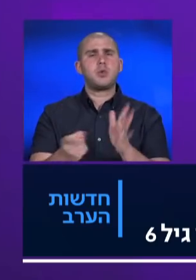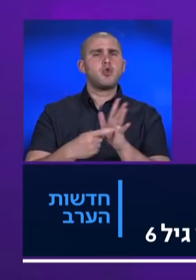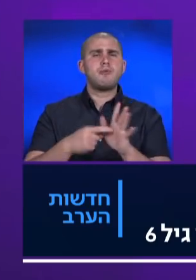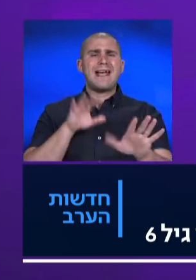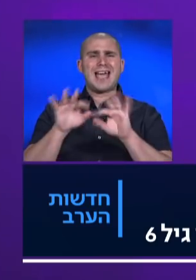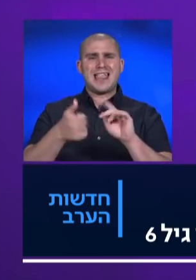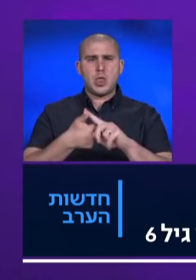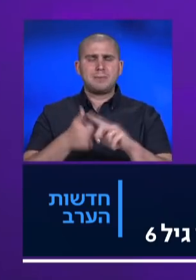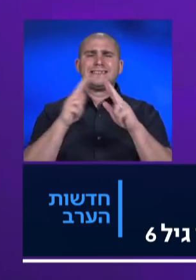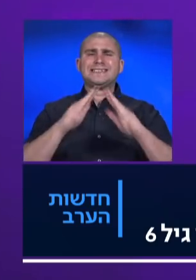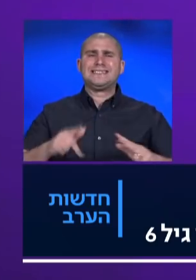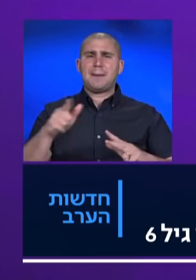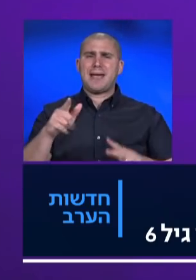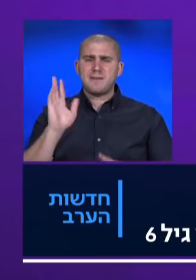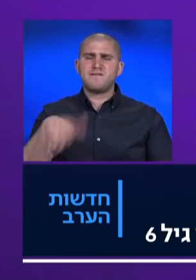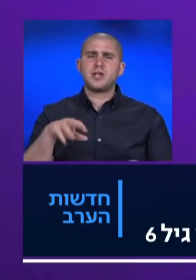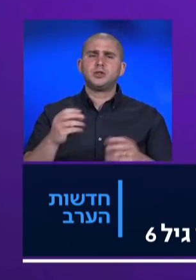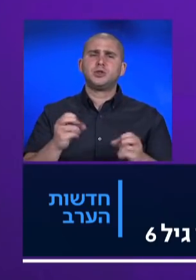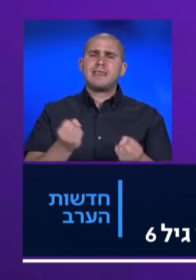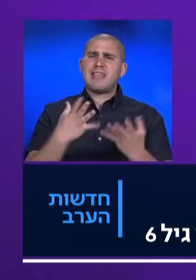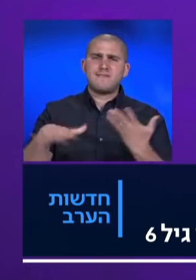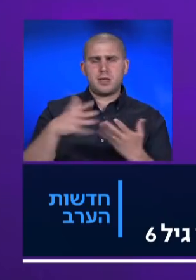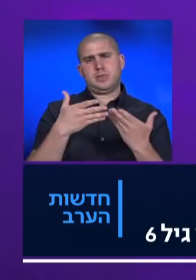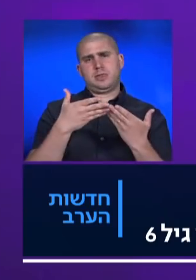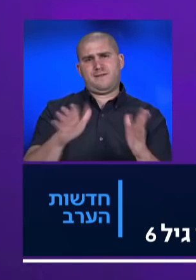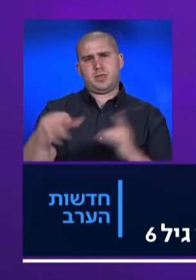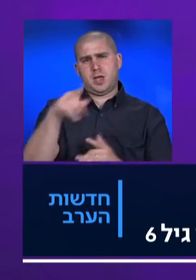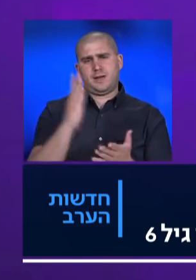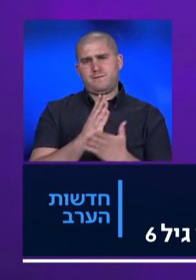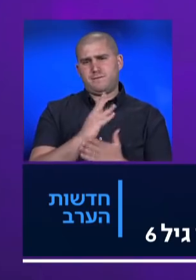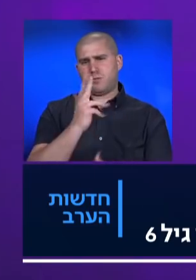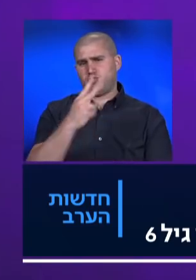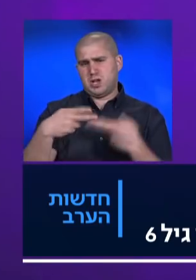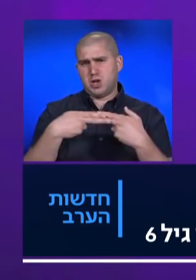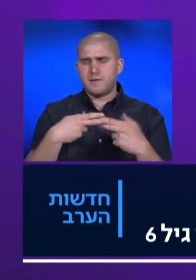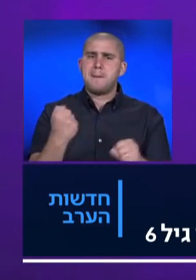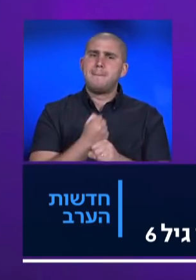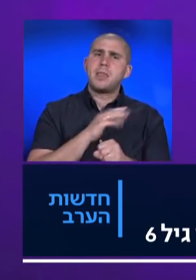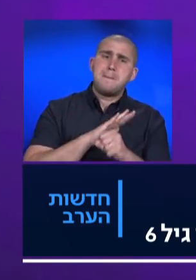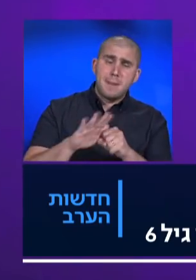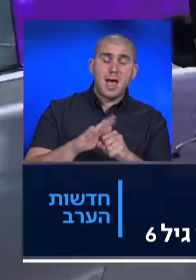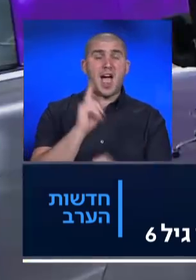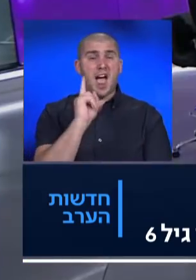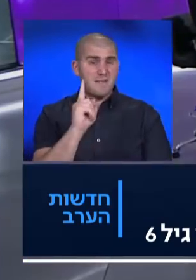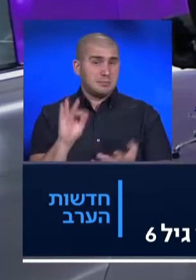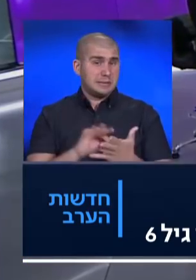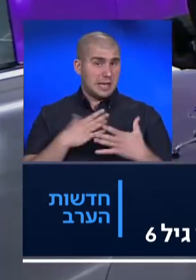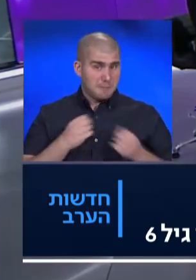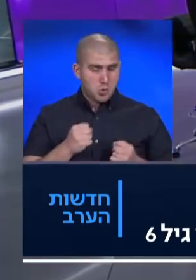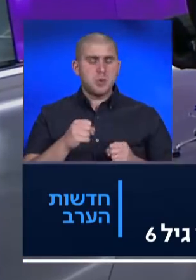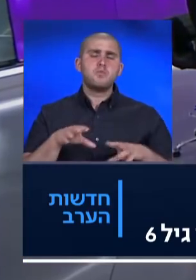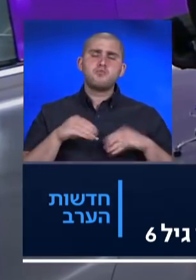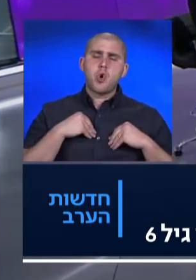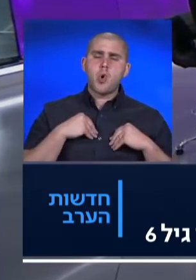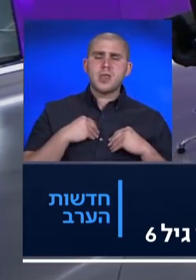הצימרים, את שמורות הטבע, נפתחים כבר ביום שלישי לפעילות מלאה, בעוד שבמשרד הבריאות מוכנים לכל המוקדם לראות את